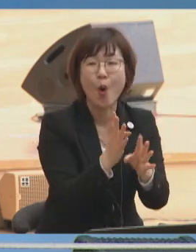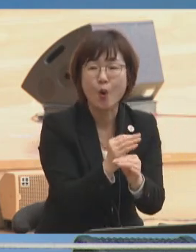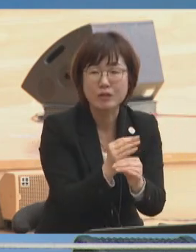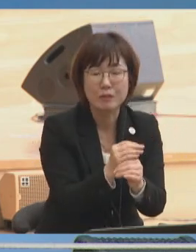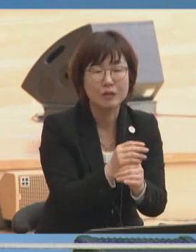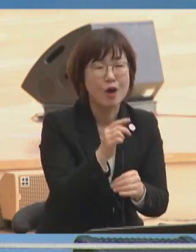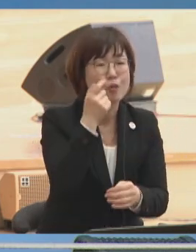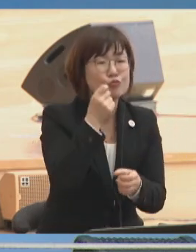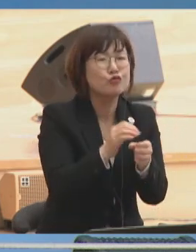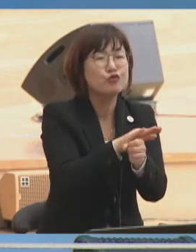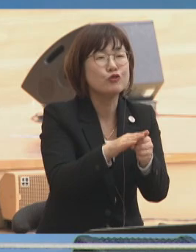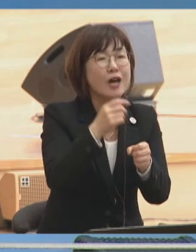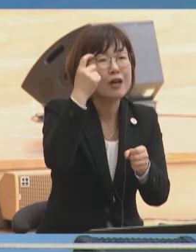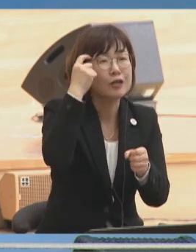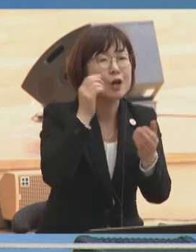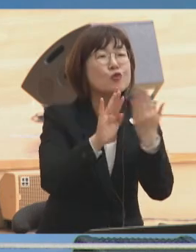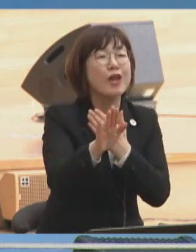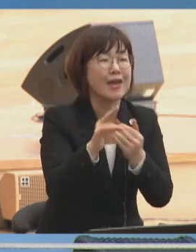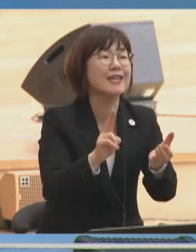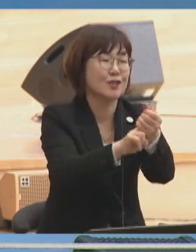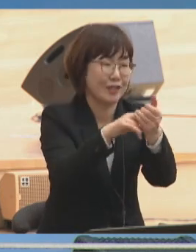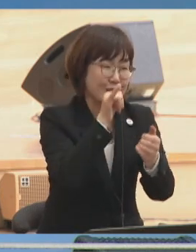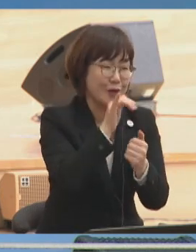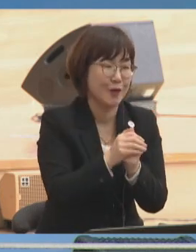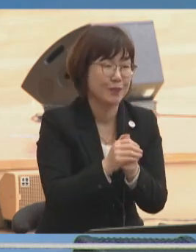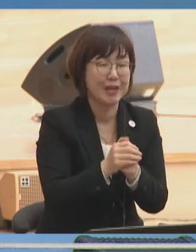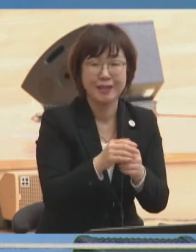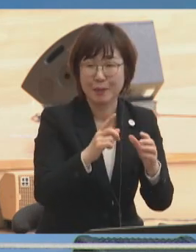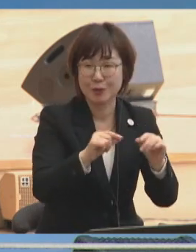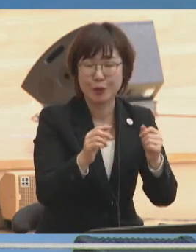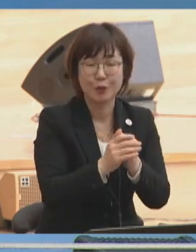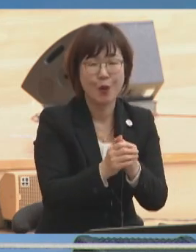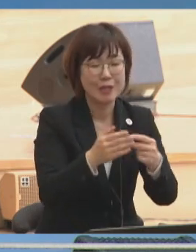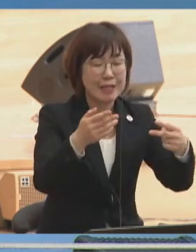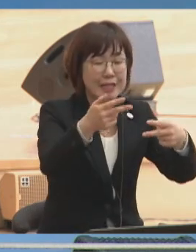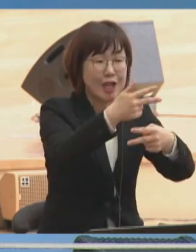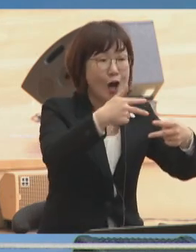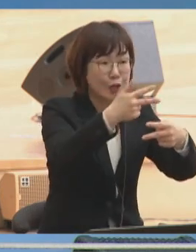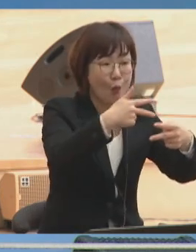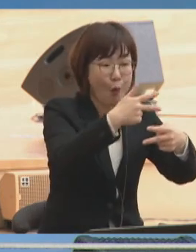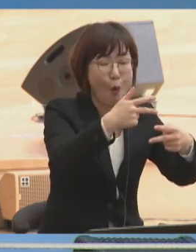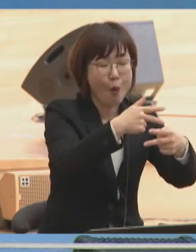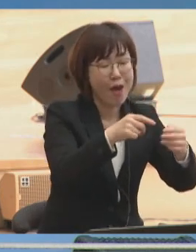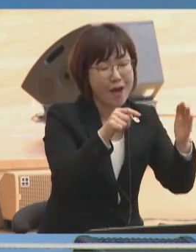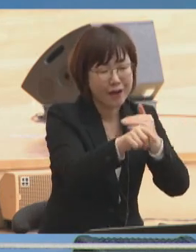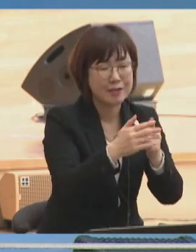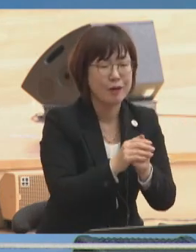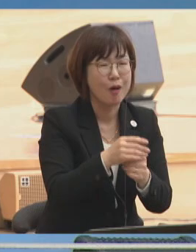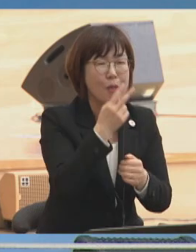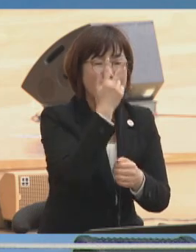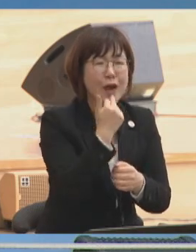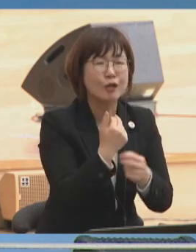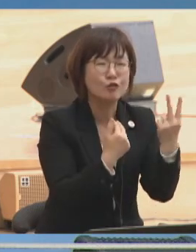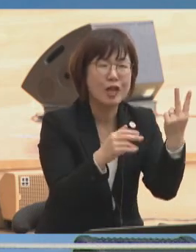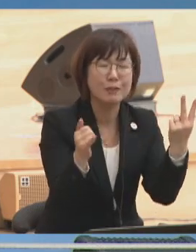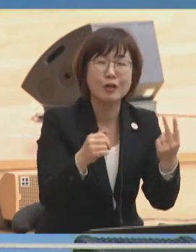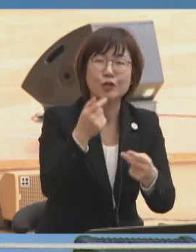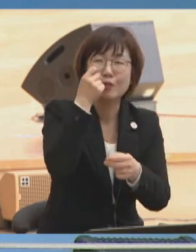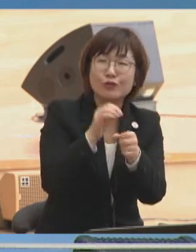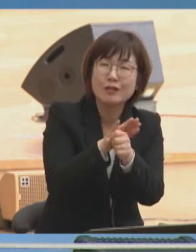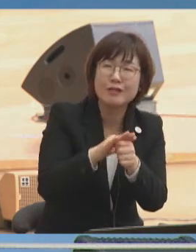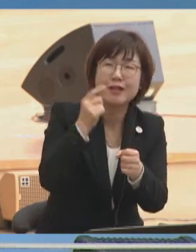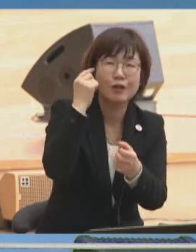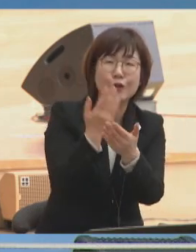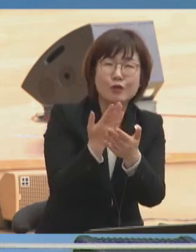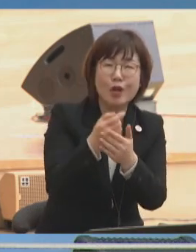들어서 대표적으로 볼까요? 예수님이 여리고성에 떠납니다. 그리고 맹인 두 사람이 나와가지고는 우리를 불쌍히 여겨서 보게 해주셔서